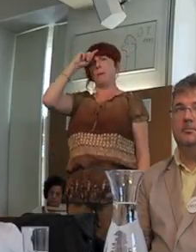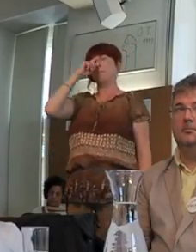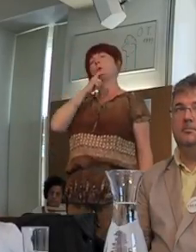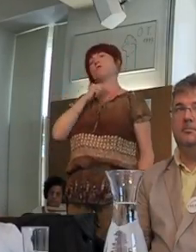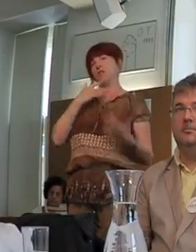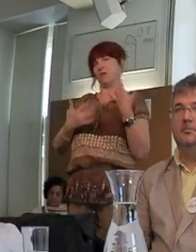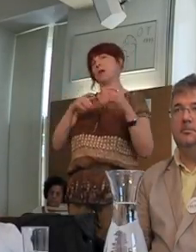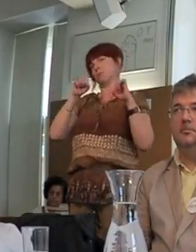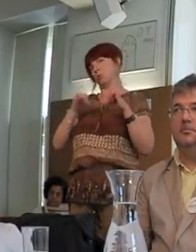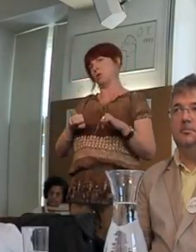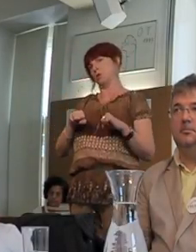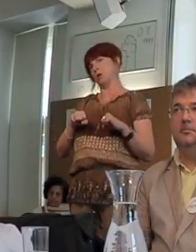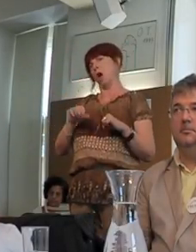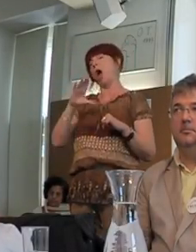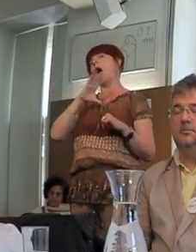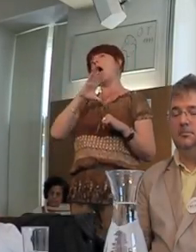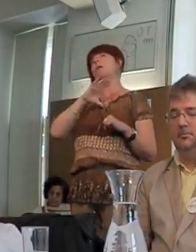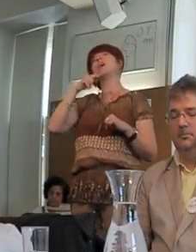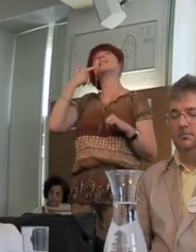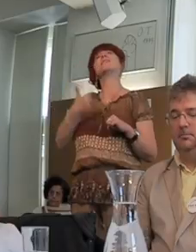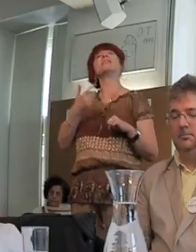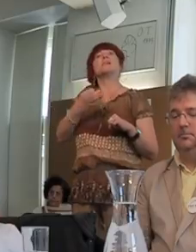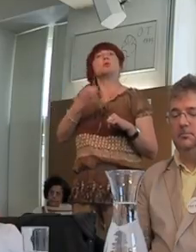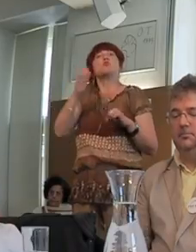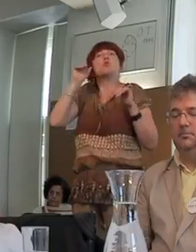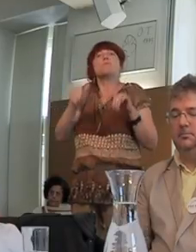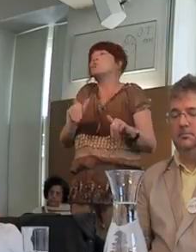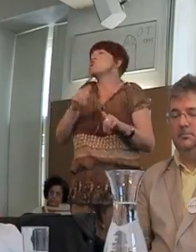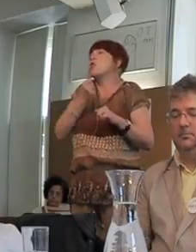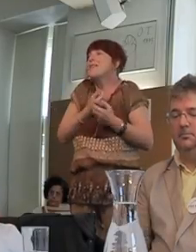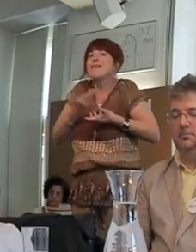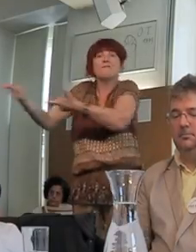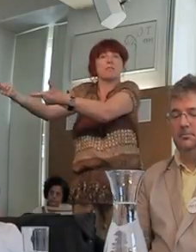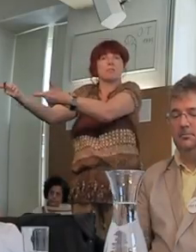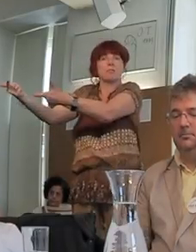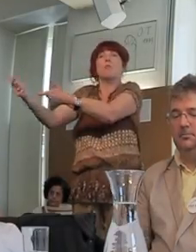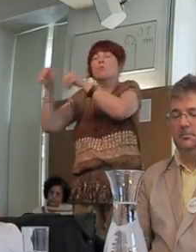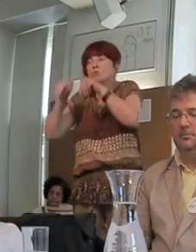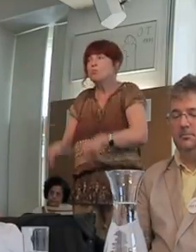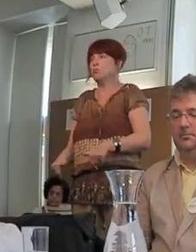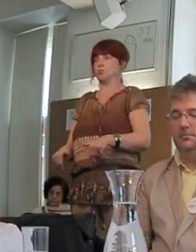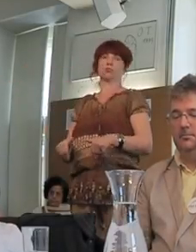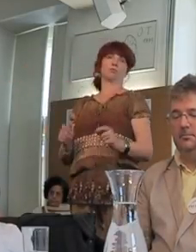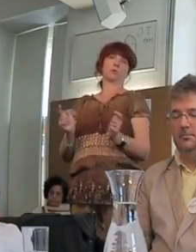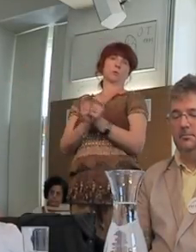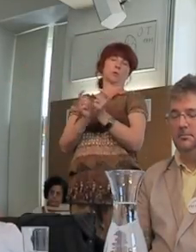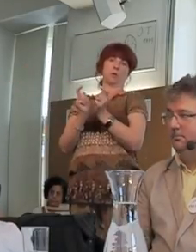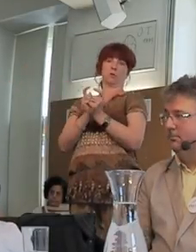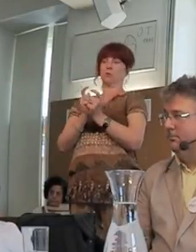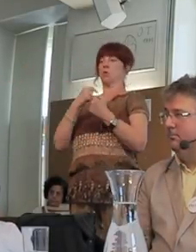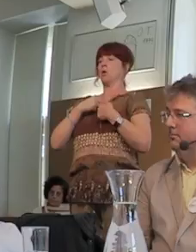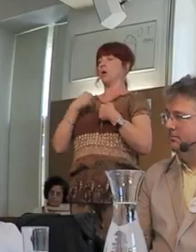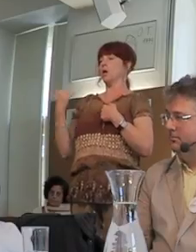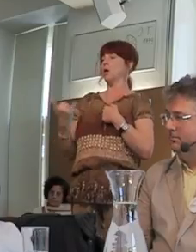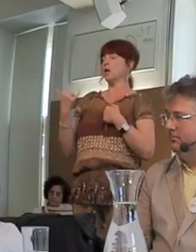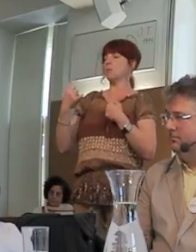vielleicht, sondern in 20 Minuten hast du das und das muss aber auch funktionieren. Oder ich habe immer wieder, dass bei